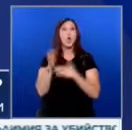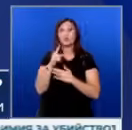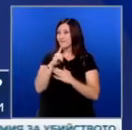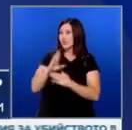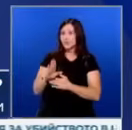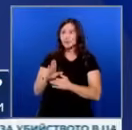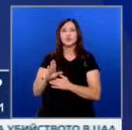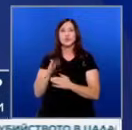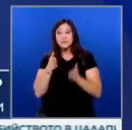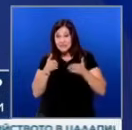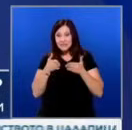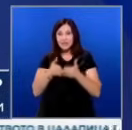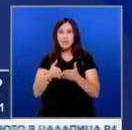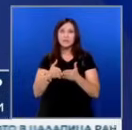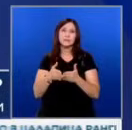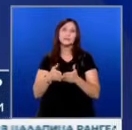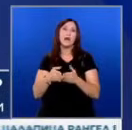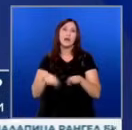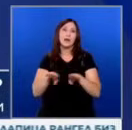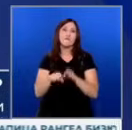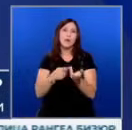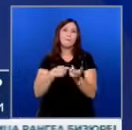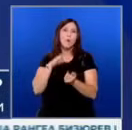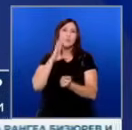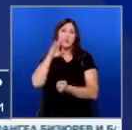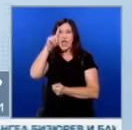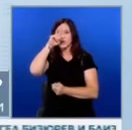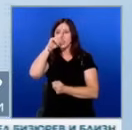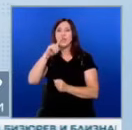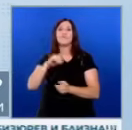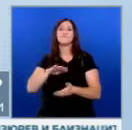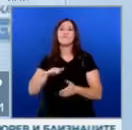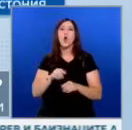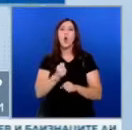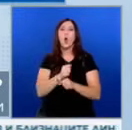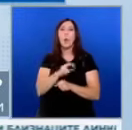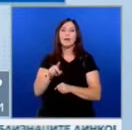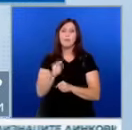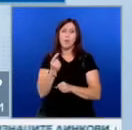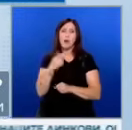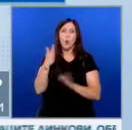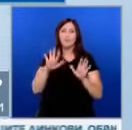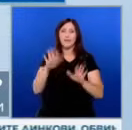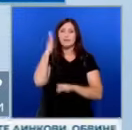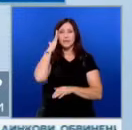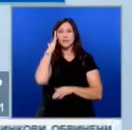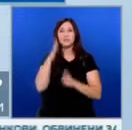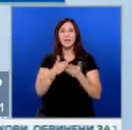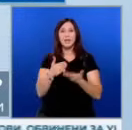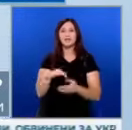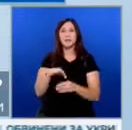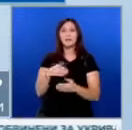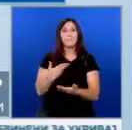още веднъж ще се стремя за равен брой мъже и жени в колегиума. По-малко от 10 държави членки са номинирали жена